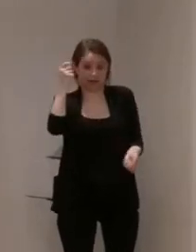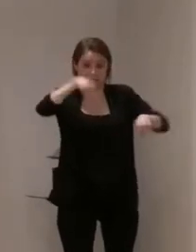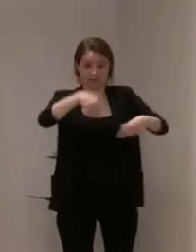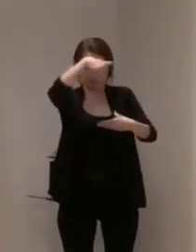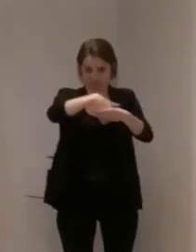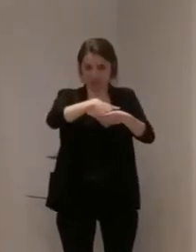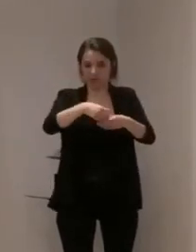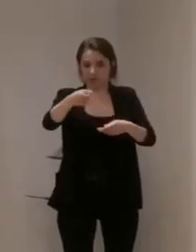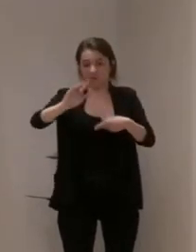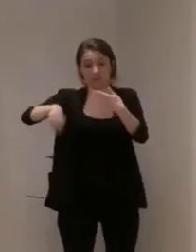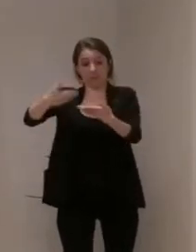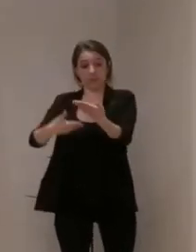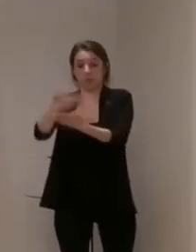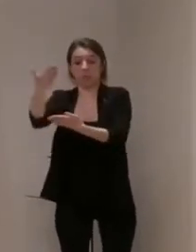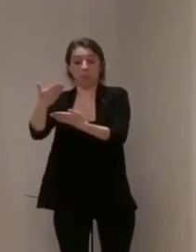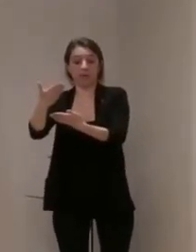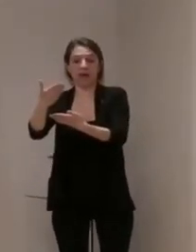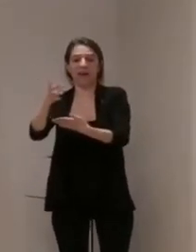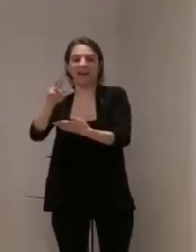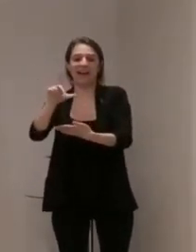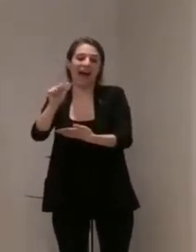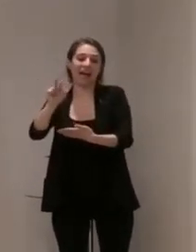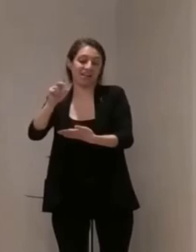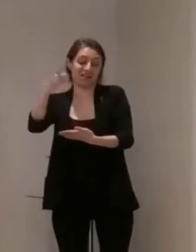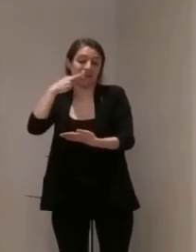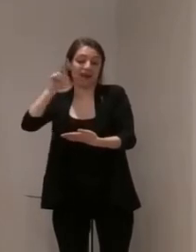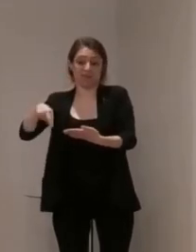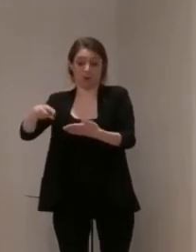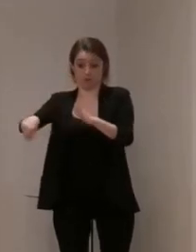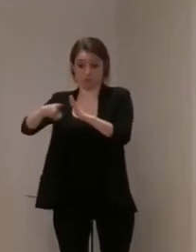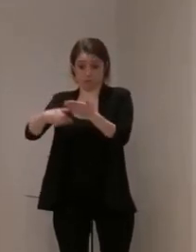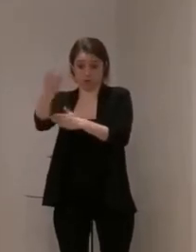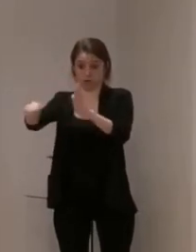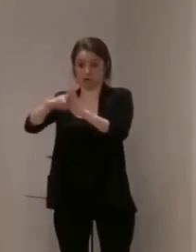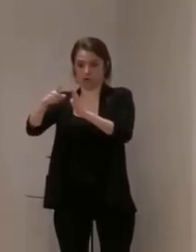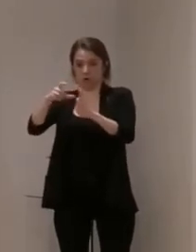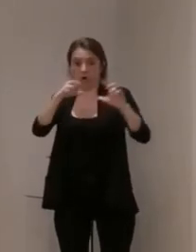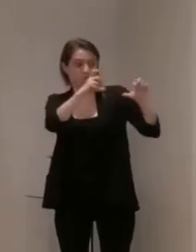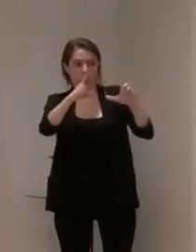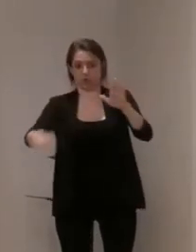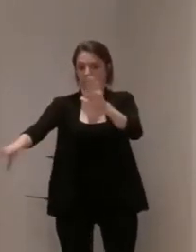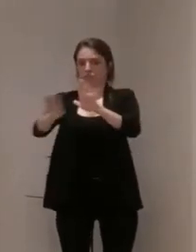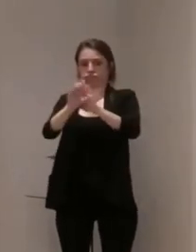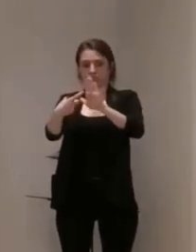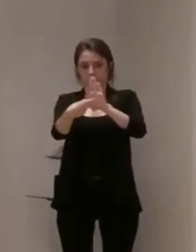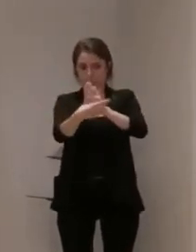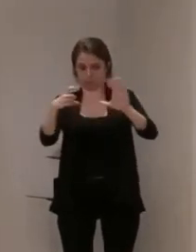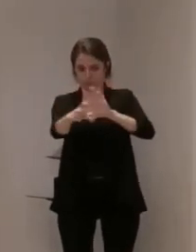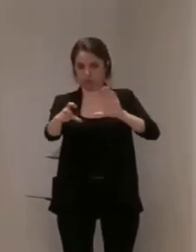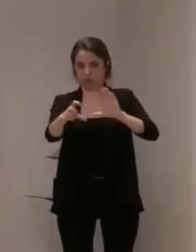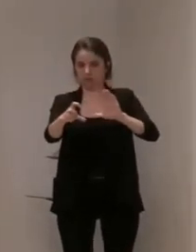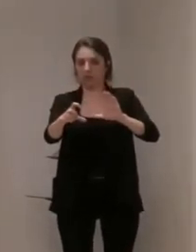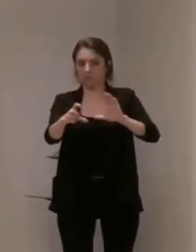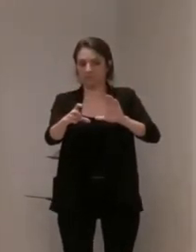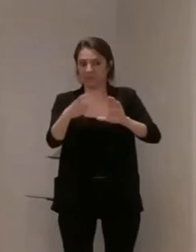Razó, totes les seves fotografies. Això d'on venia? Doncs venia d'un informe de policia que havia fet la policia sobre